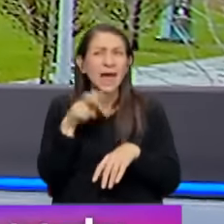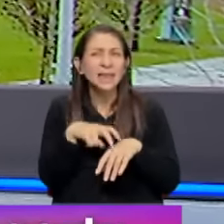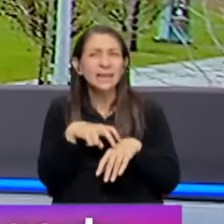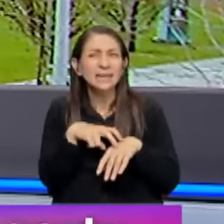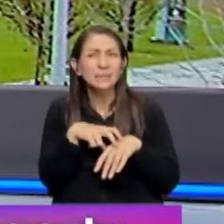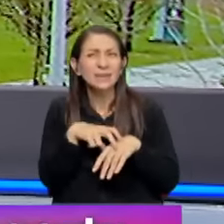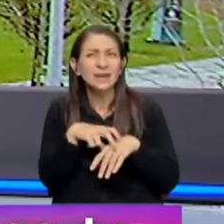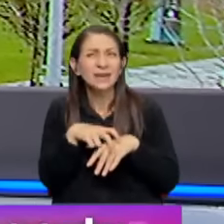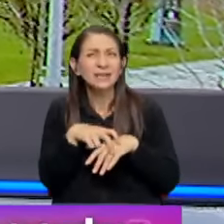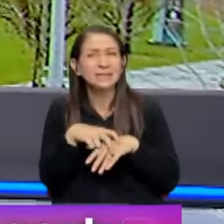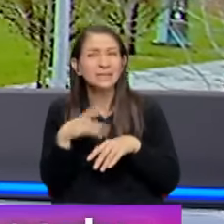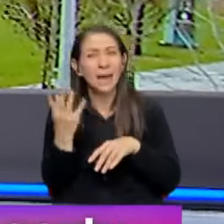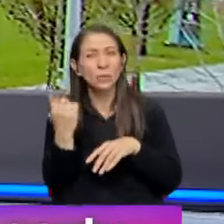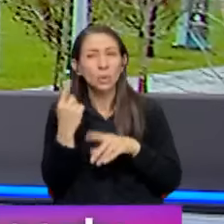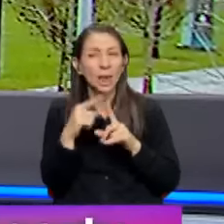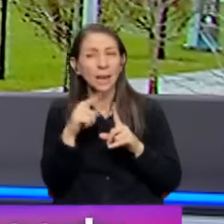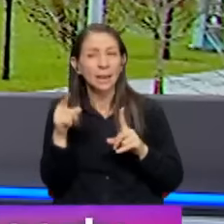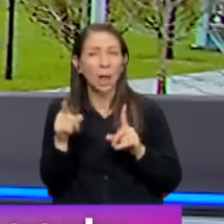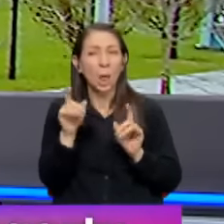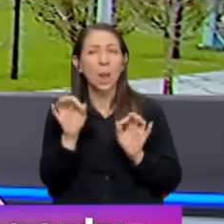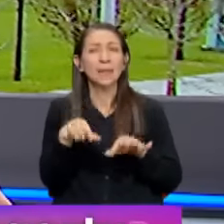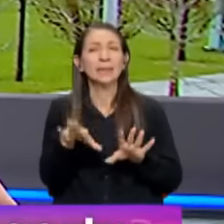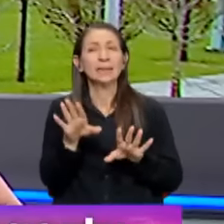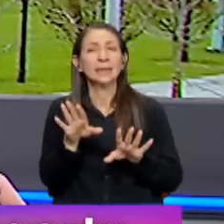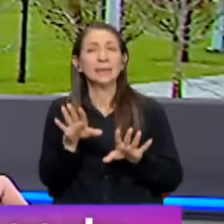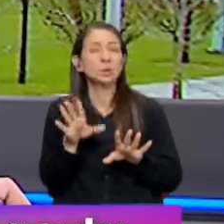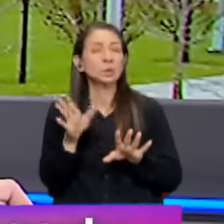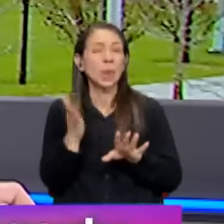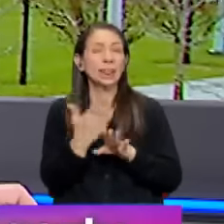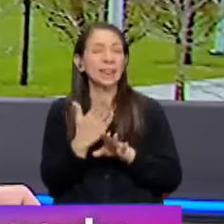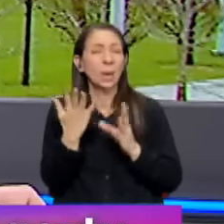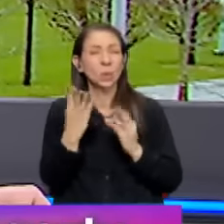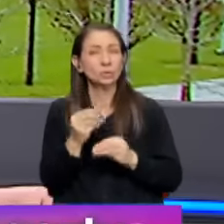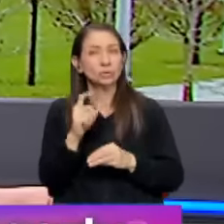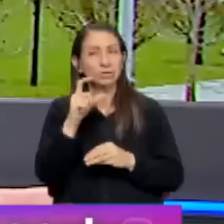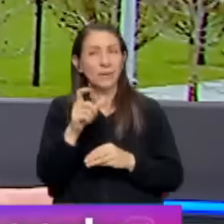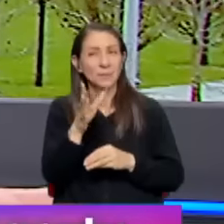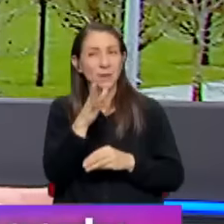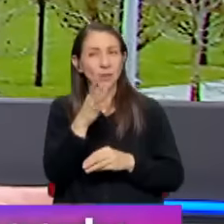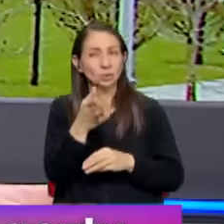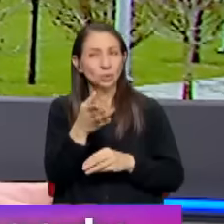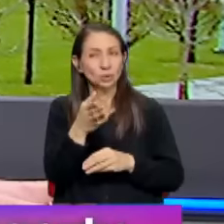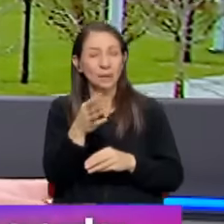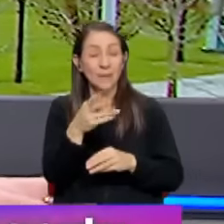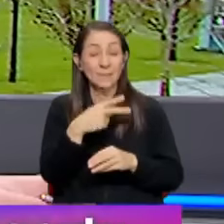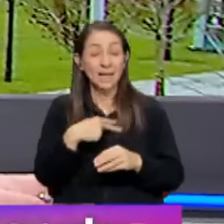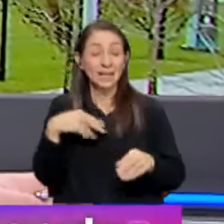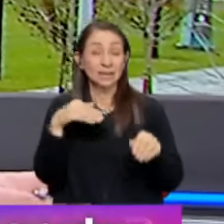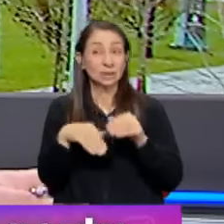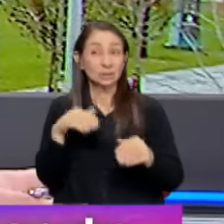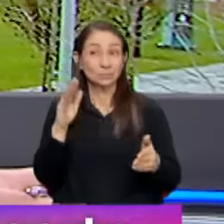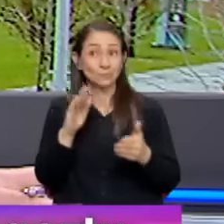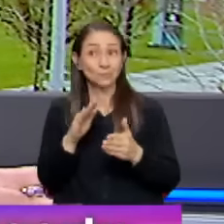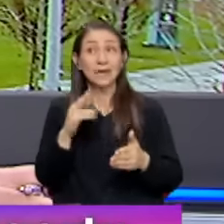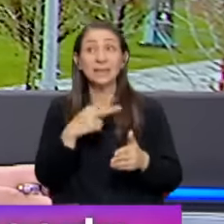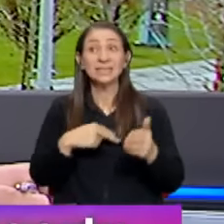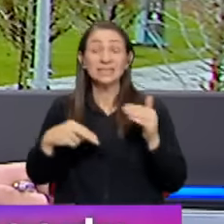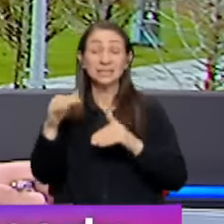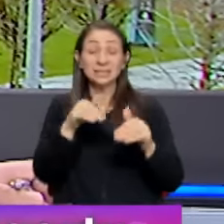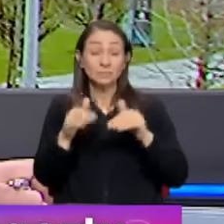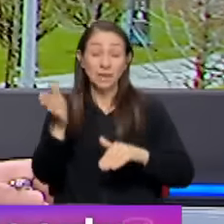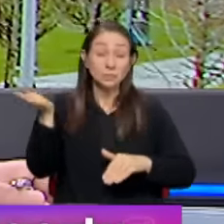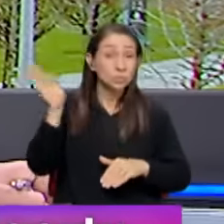hatırlatayım da. Daha düne kadar öyle değildi de sonra neden olduğunun yanıtını biliyorsunuz zaten. Yerel seçim yaklaşıyor. Seçimden